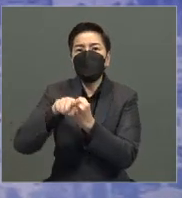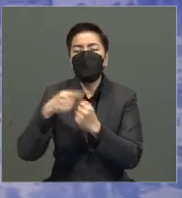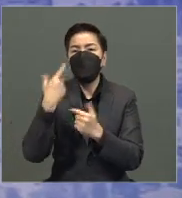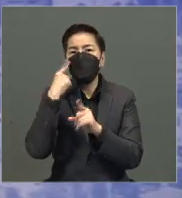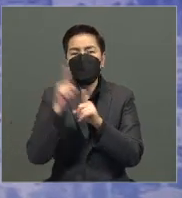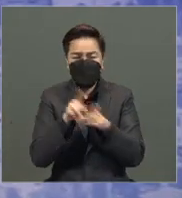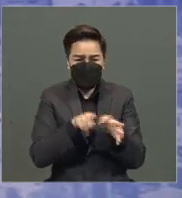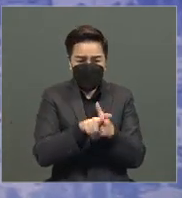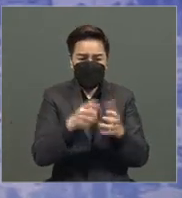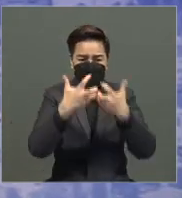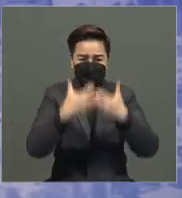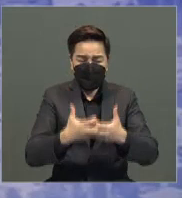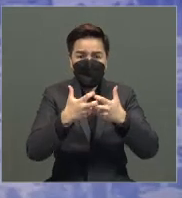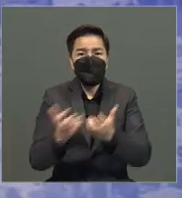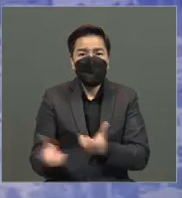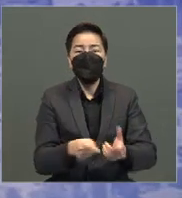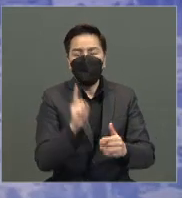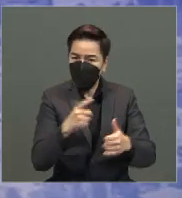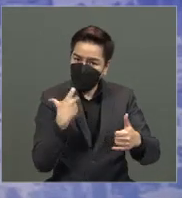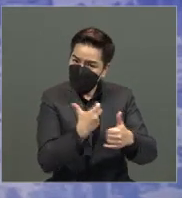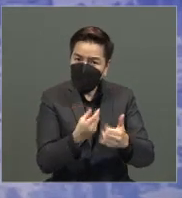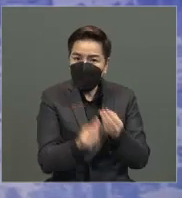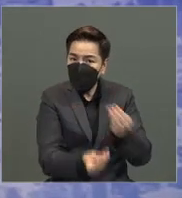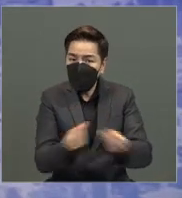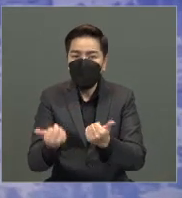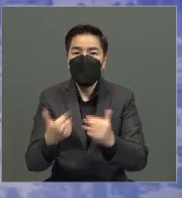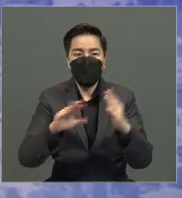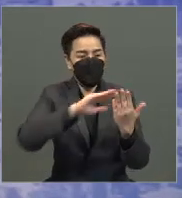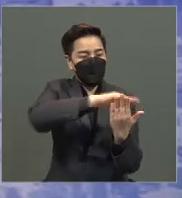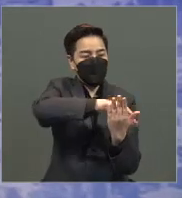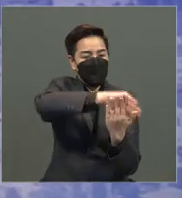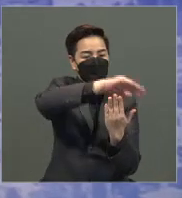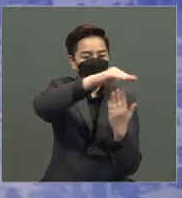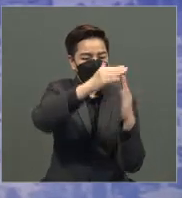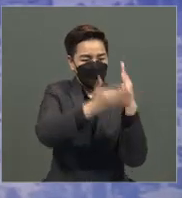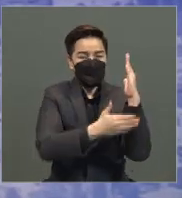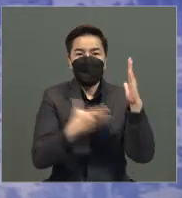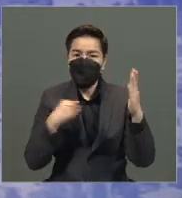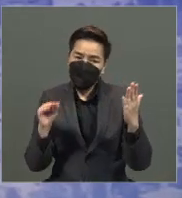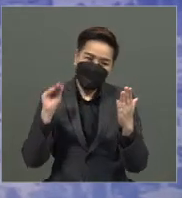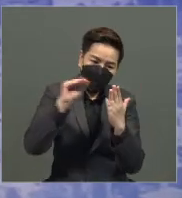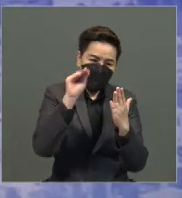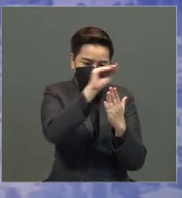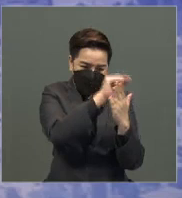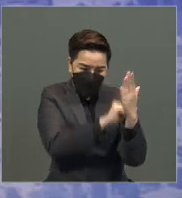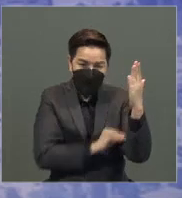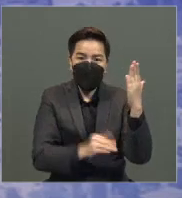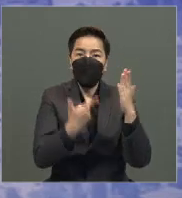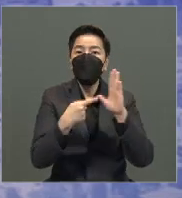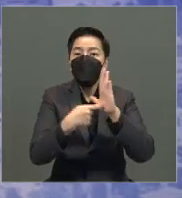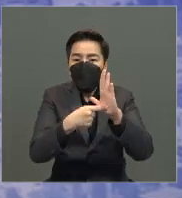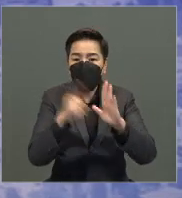ามีการระบาดในโรงงานหลายแห่งอย่างนี้เป็นต้นนะครับรวมทั้งชายแดนเศรษฐกิจตรงนี้ก็จะใส่วัคซีนเสริมเติมเข้าไปนะครับยกตัวอย่าง